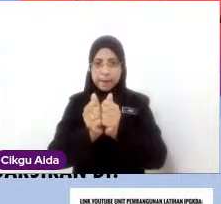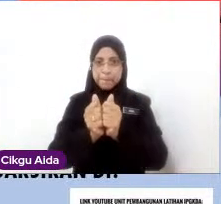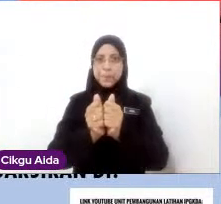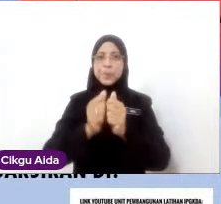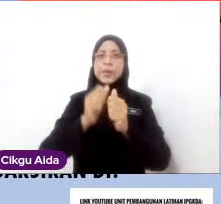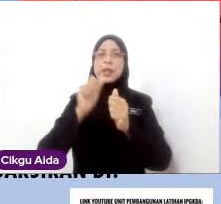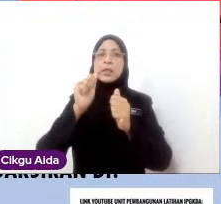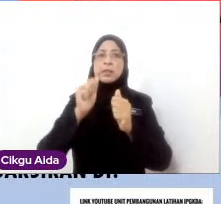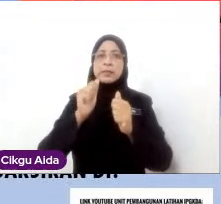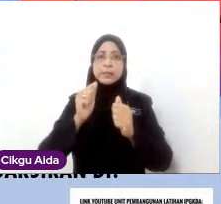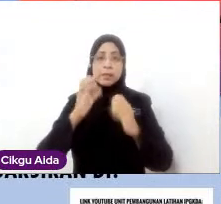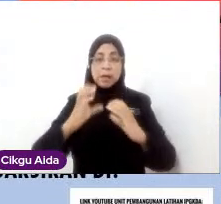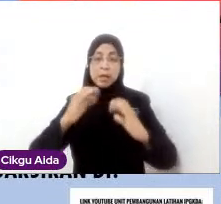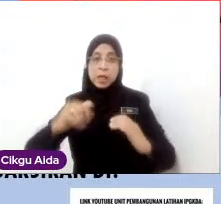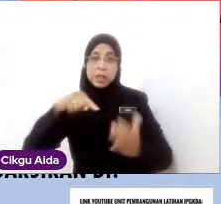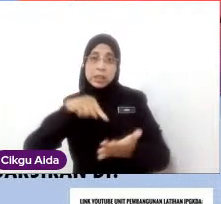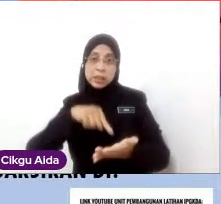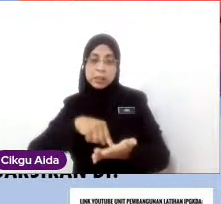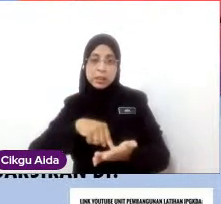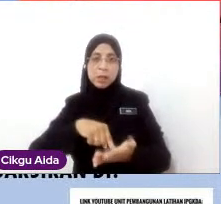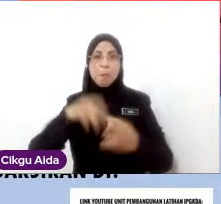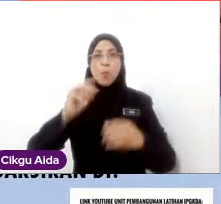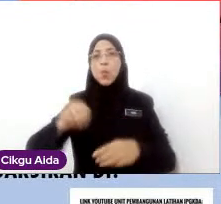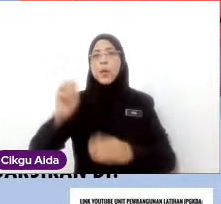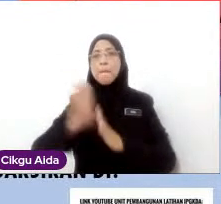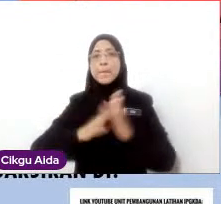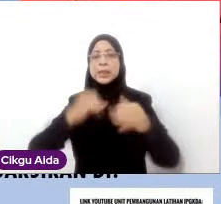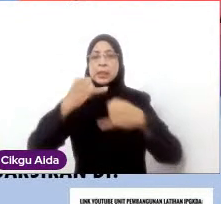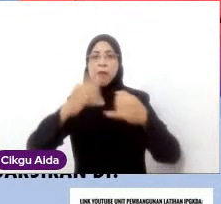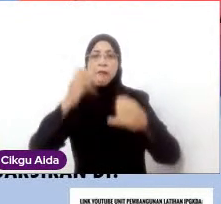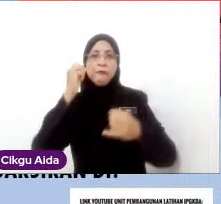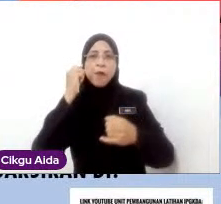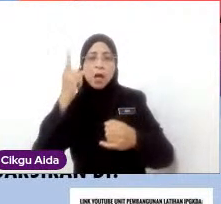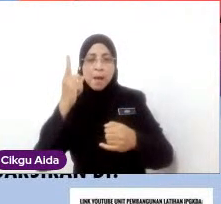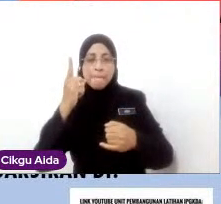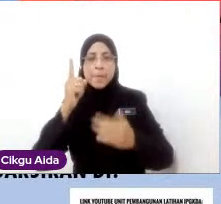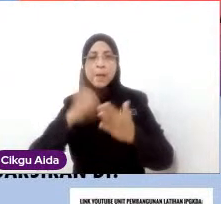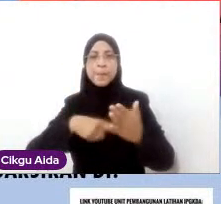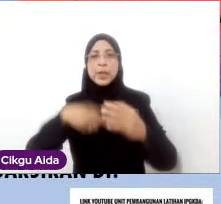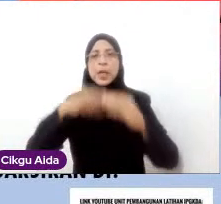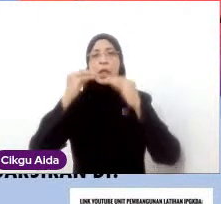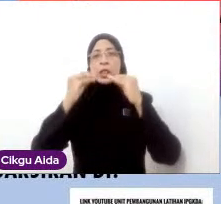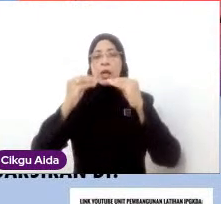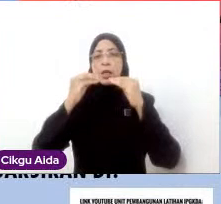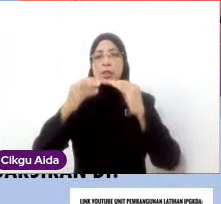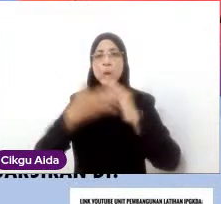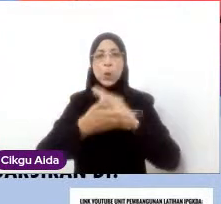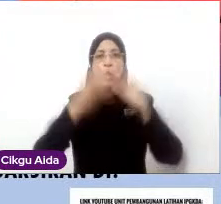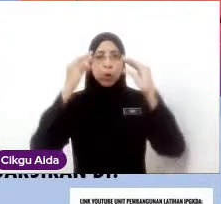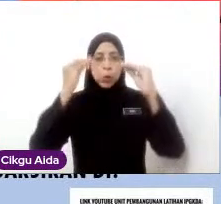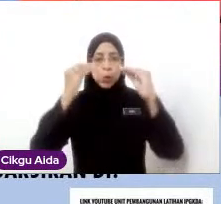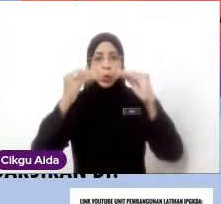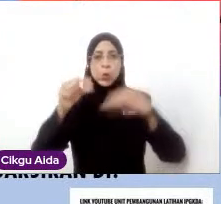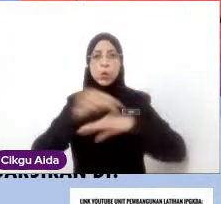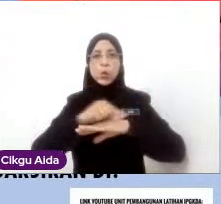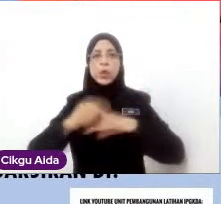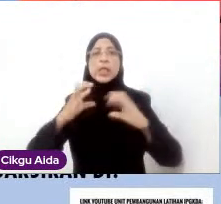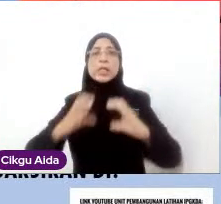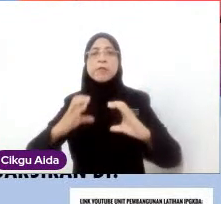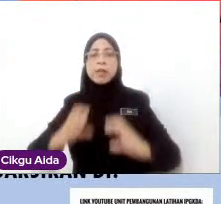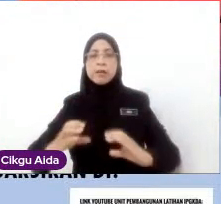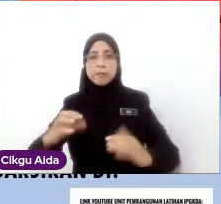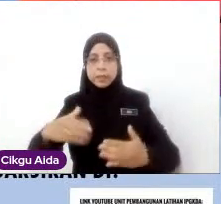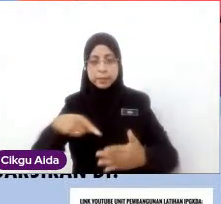Contohnya ada yang daripada 9 ke 40. Macam ni lah kita dedahkan benda-benda yang diorang rasa excited.